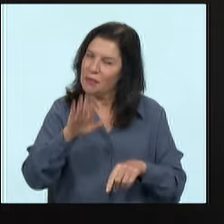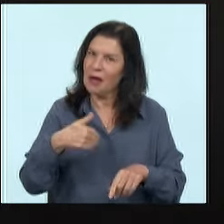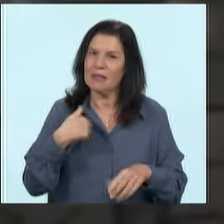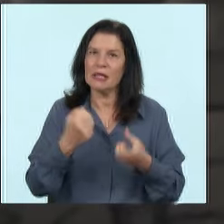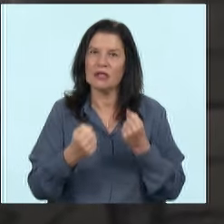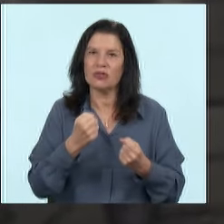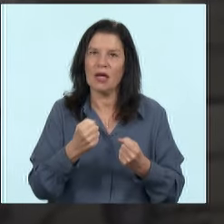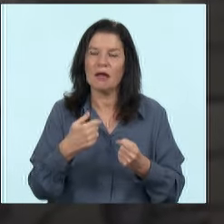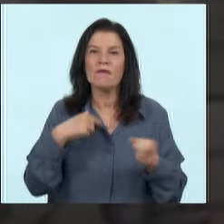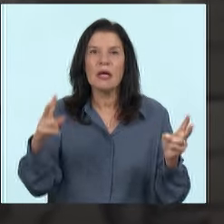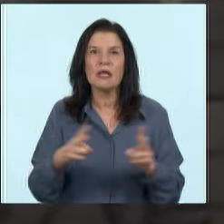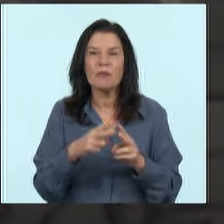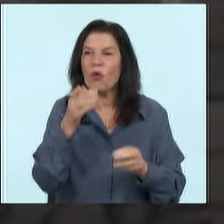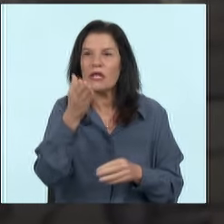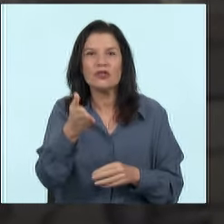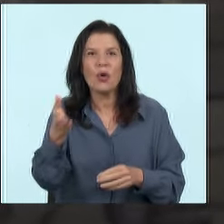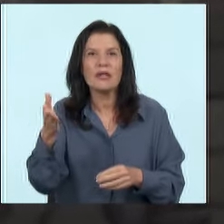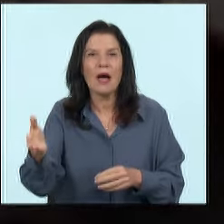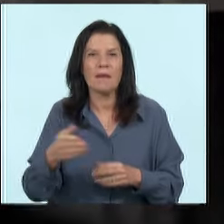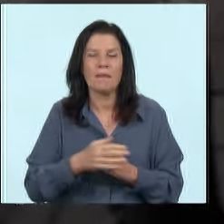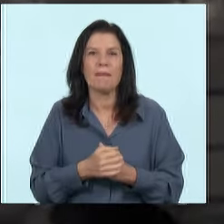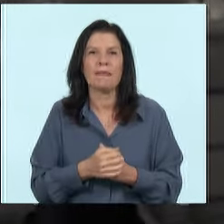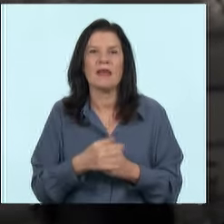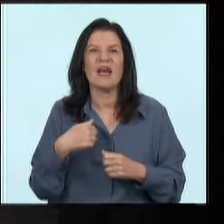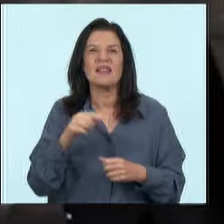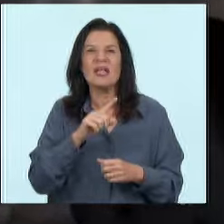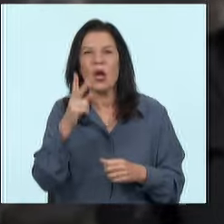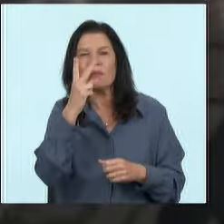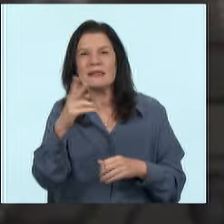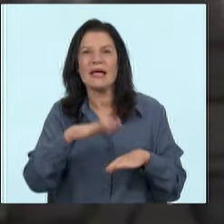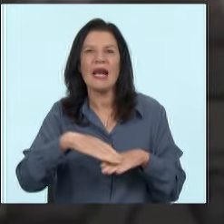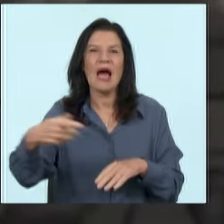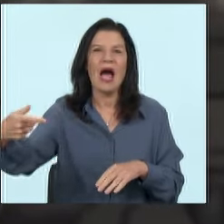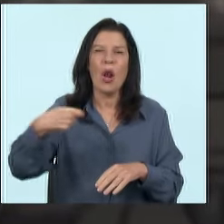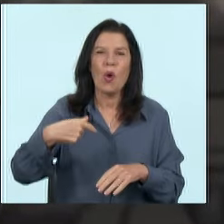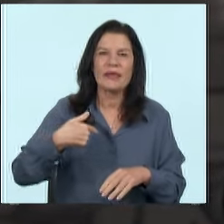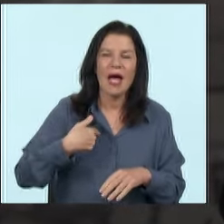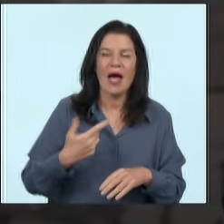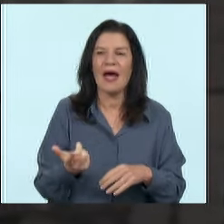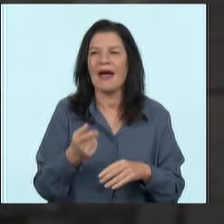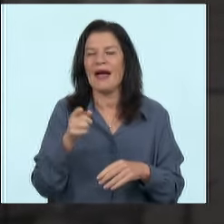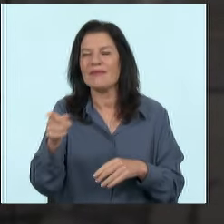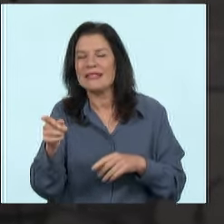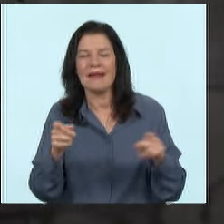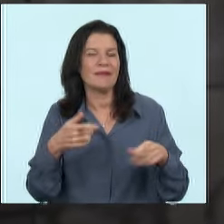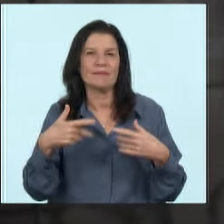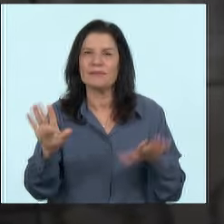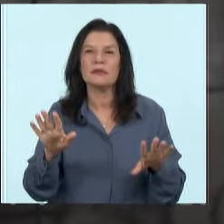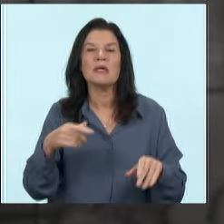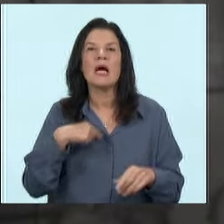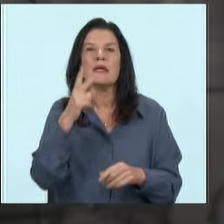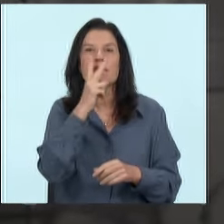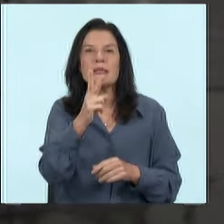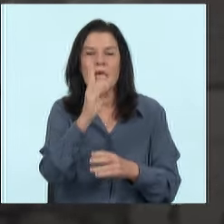אותם. אני לא מסתכל עכשיו על איזושהי הודעה כזו או אחרת, וזה מושך לפה וזה מושך לשם. אני מסתכל על, על המרכז.